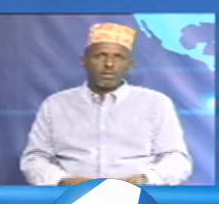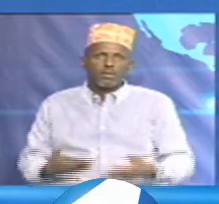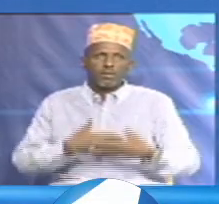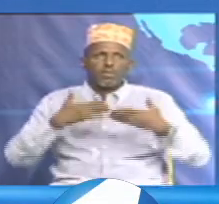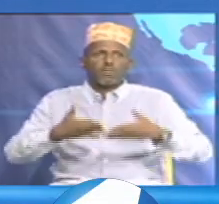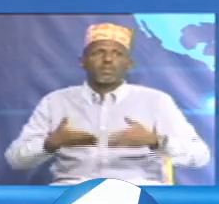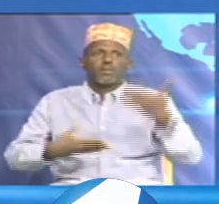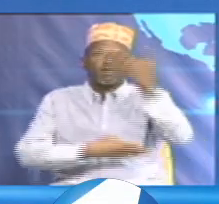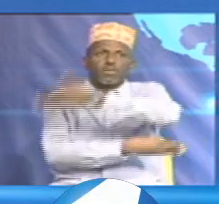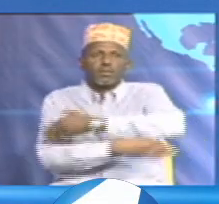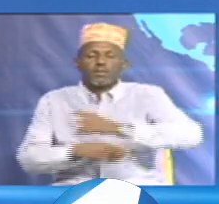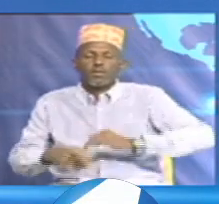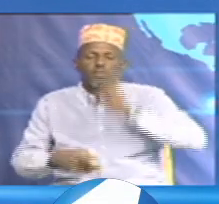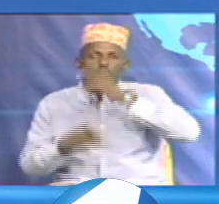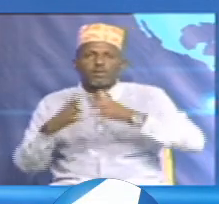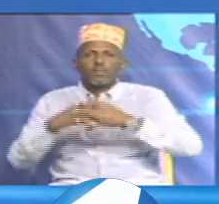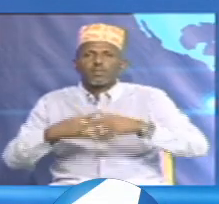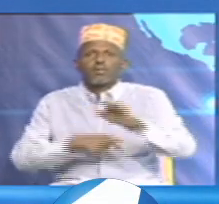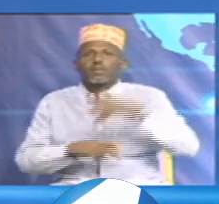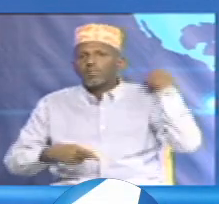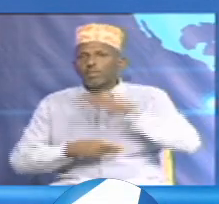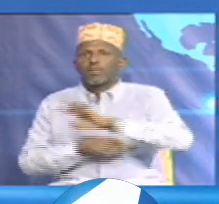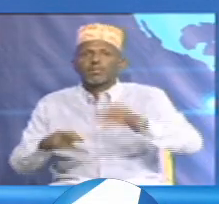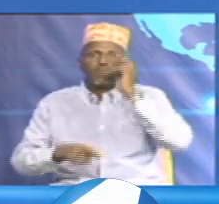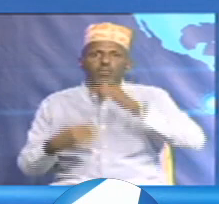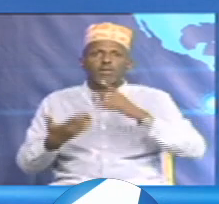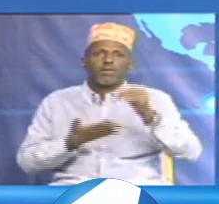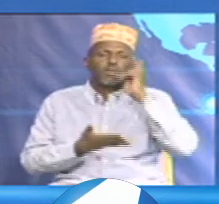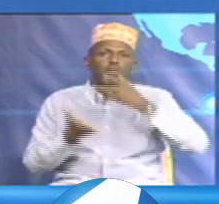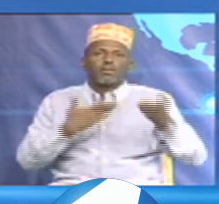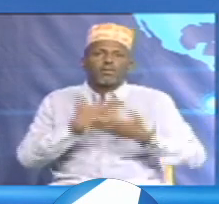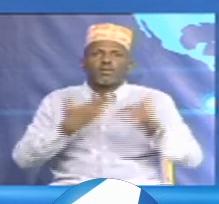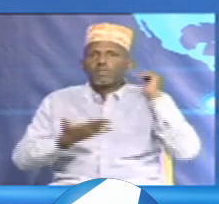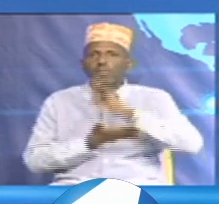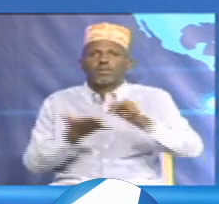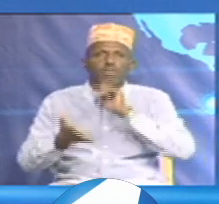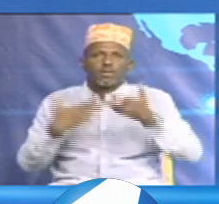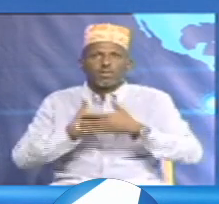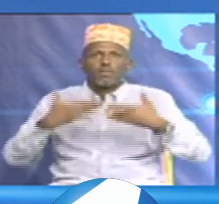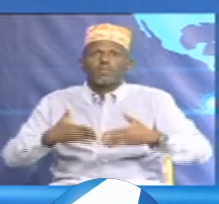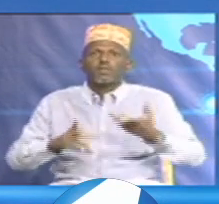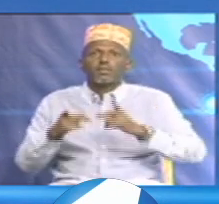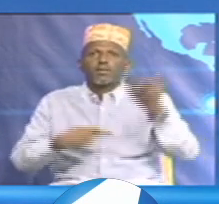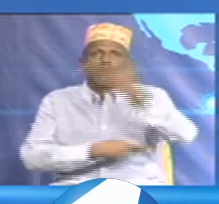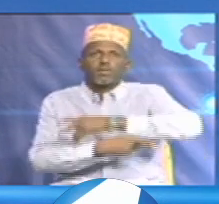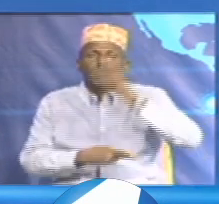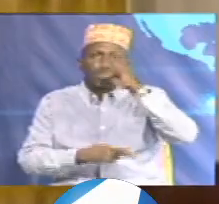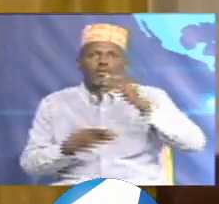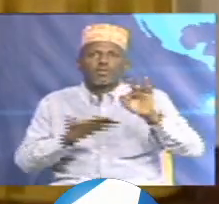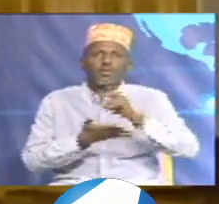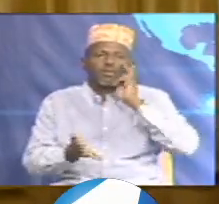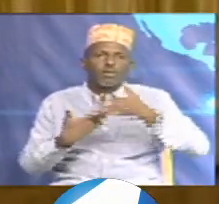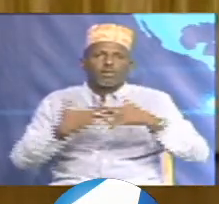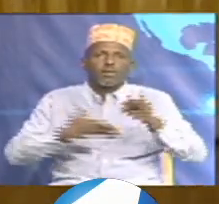Dans l'actualité internationale, je le disais en titre, le président des États-Unis Joe Biden a affirmé hier son engagement vers l'alliance